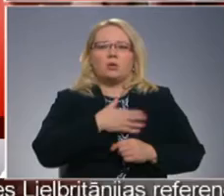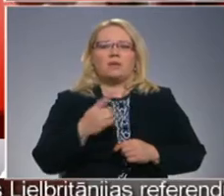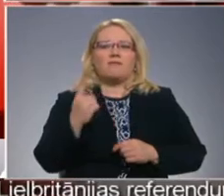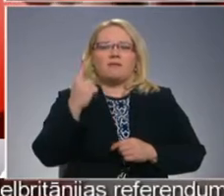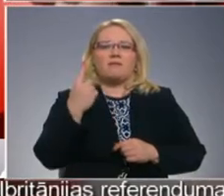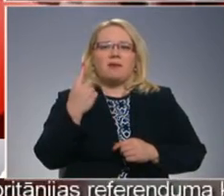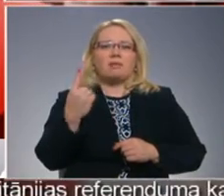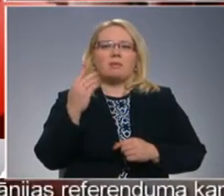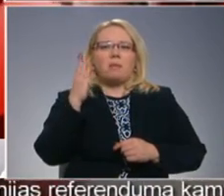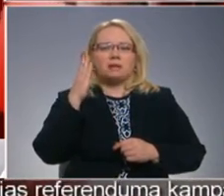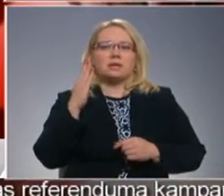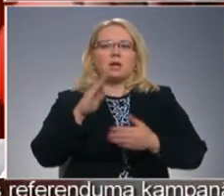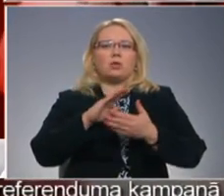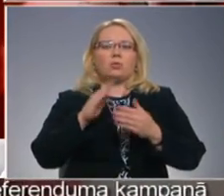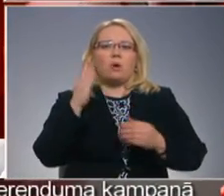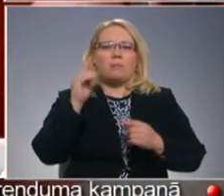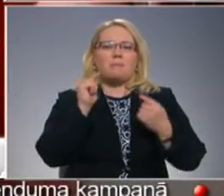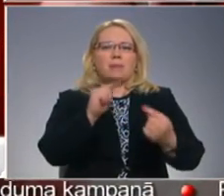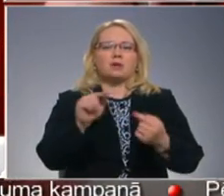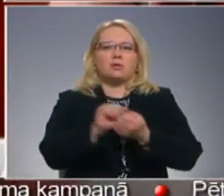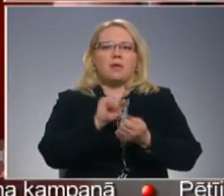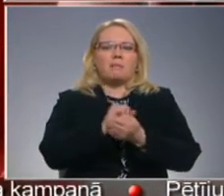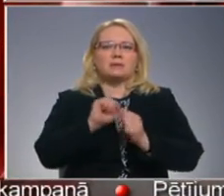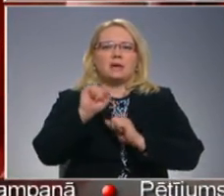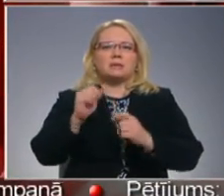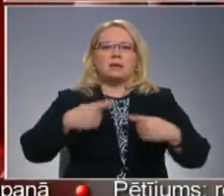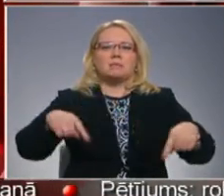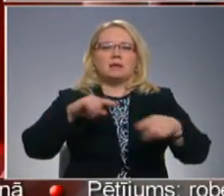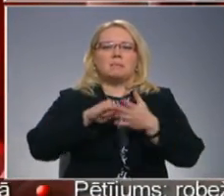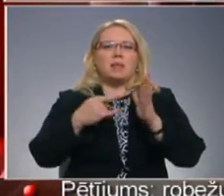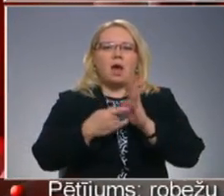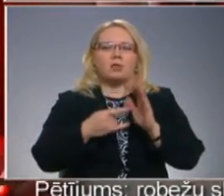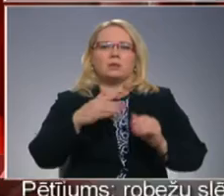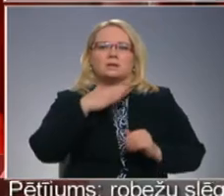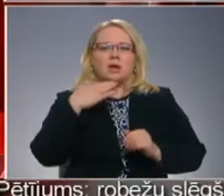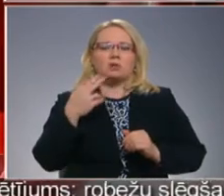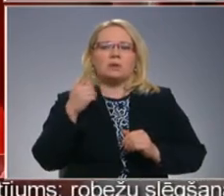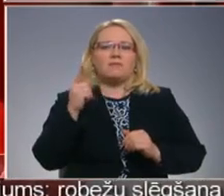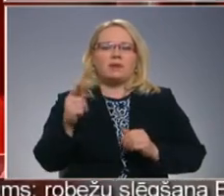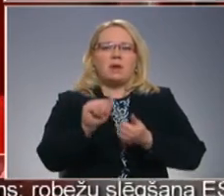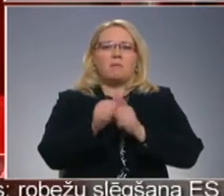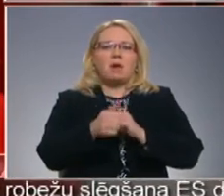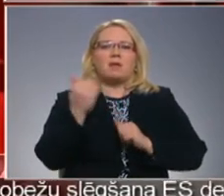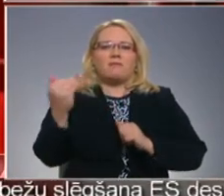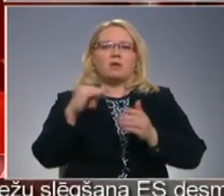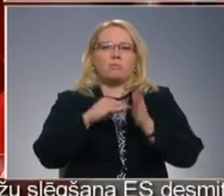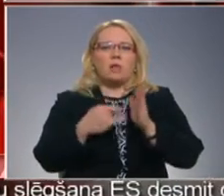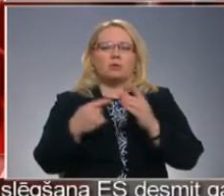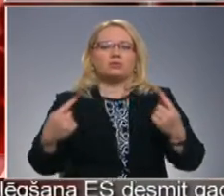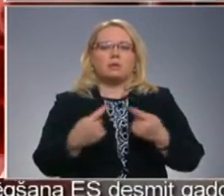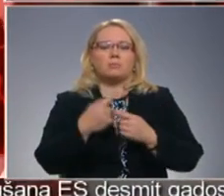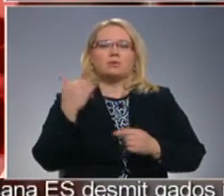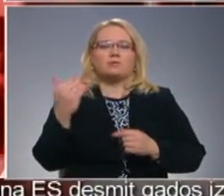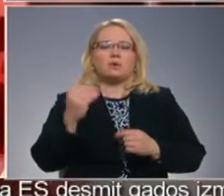vienbalsīgi nobalsoja pret šo plānoto dabas aizsardzības plānu, kas, jāsaka, daudziem no viņiem maina viņu plānus attiecībā uz